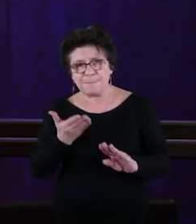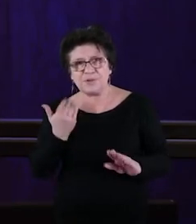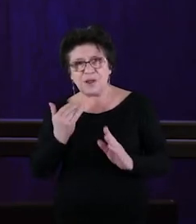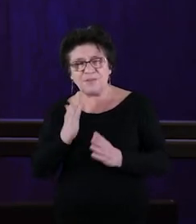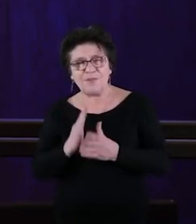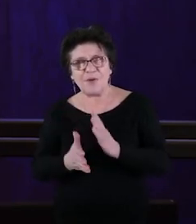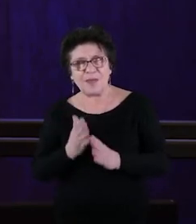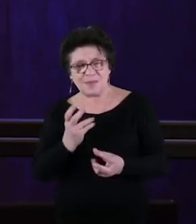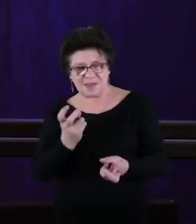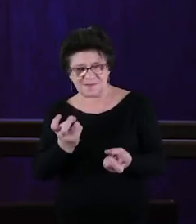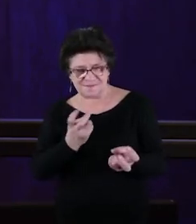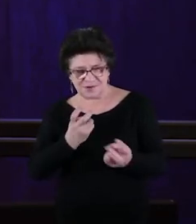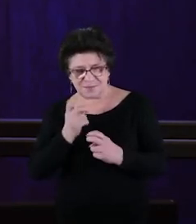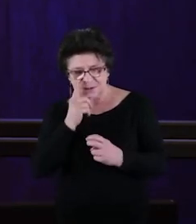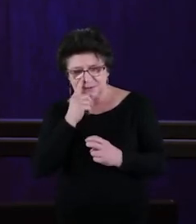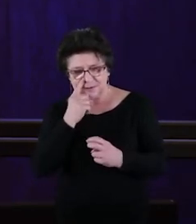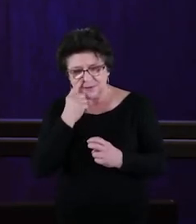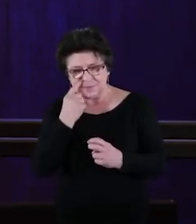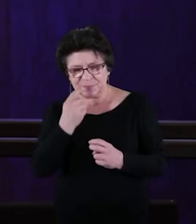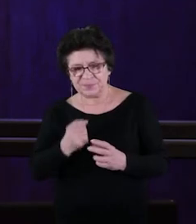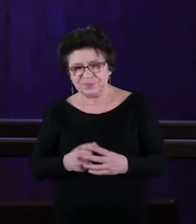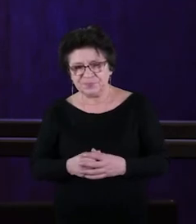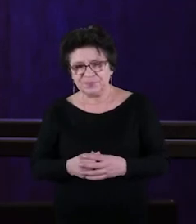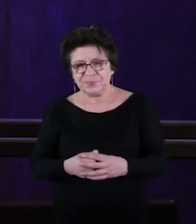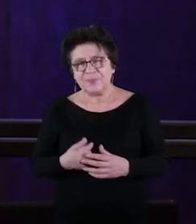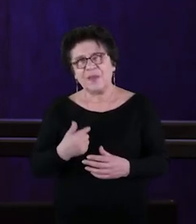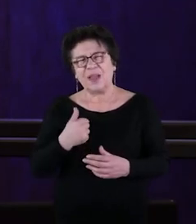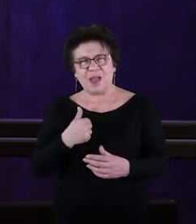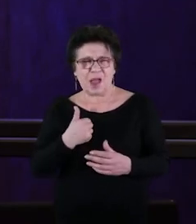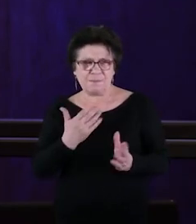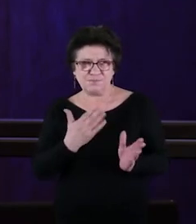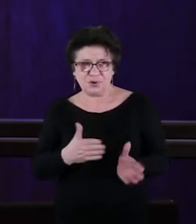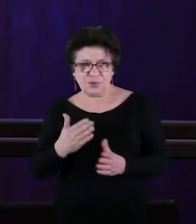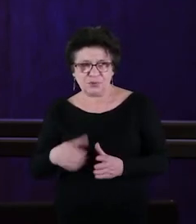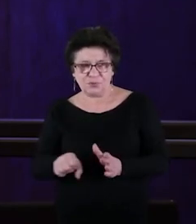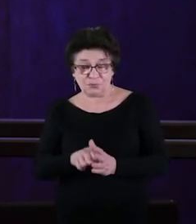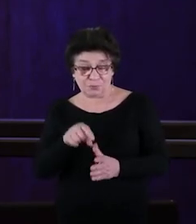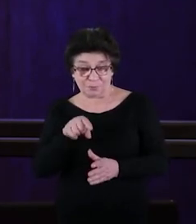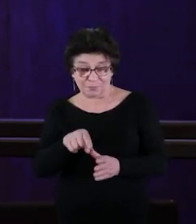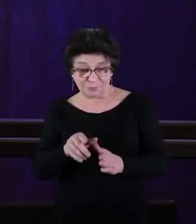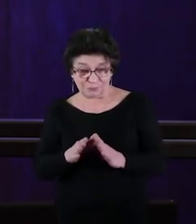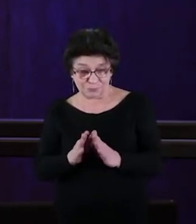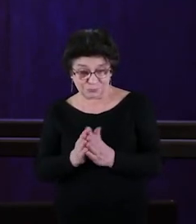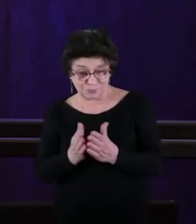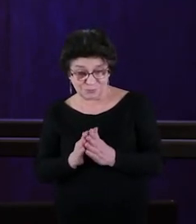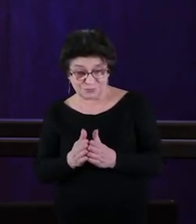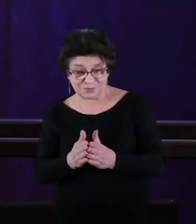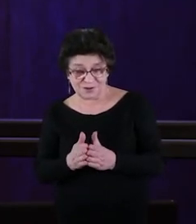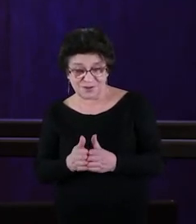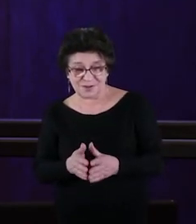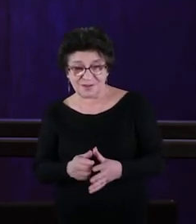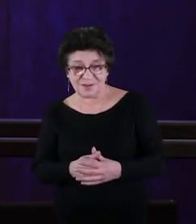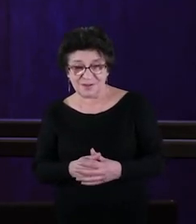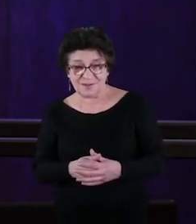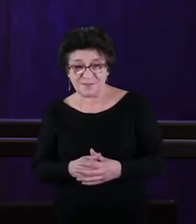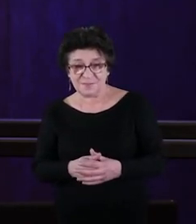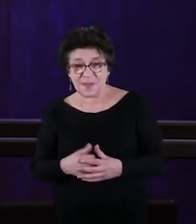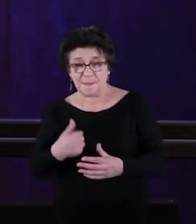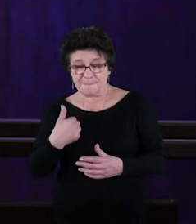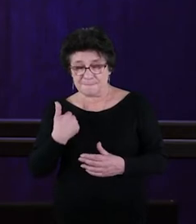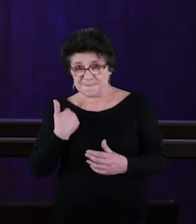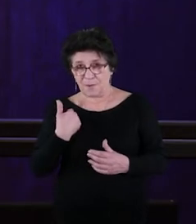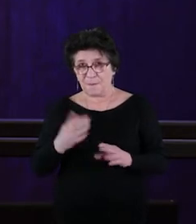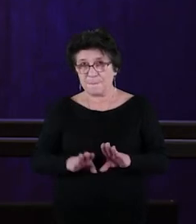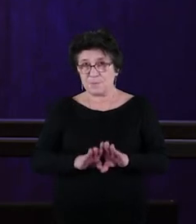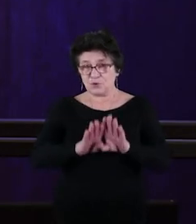informacja ja przygotowując się do tej książki byłam oczywiście w Muzeum Narodowym